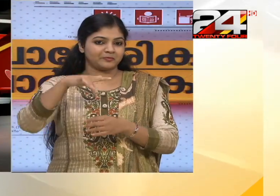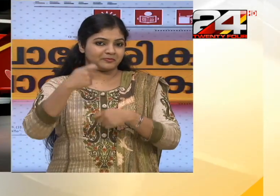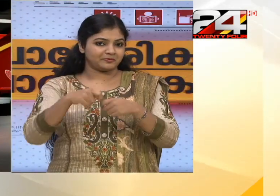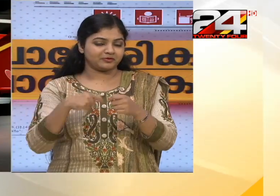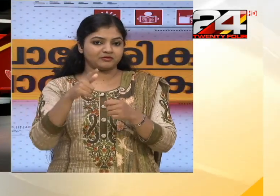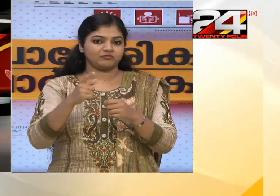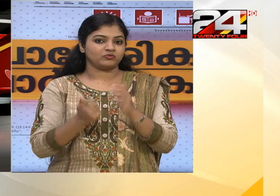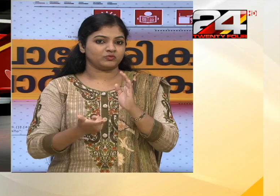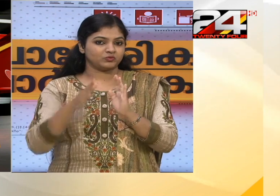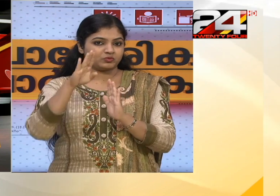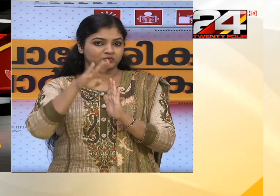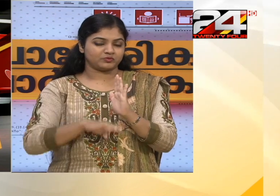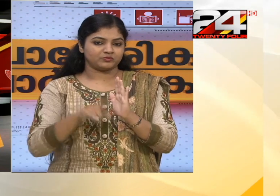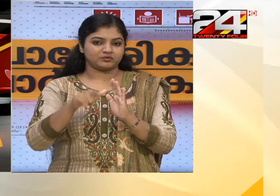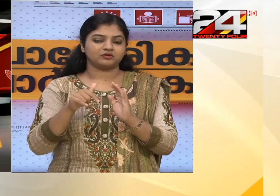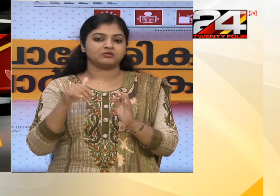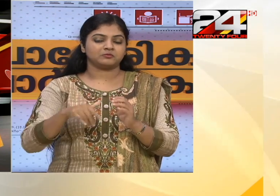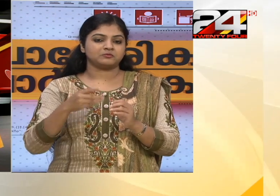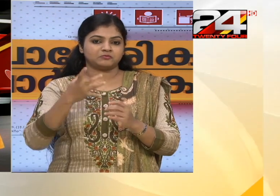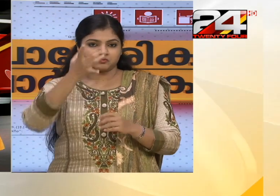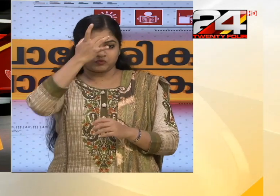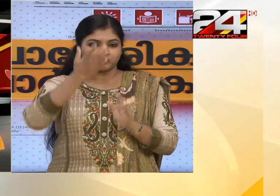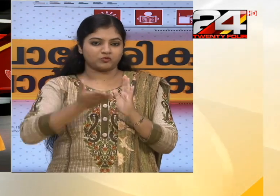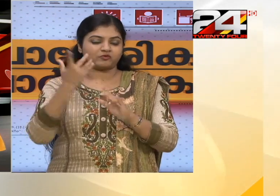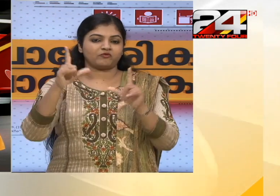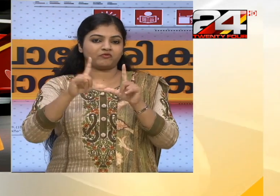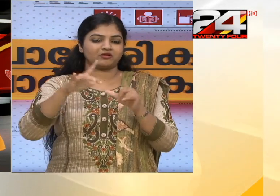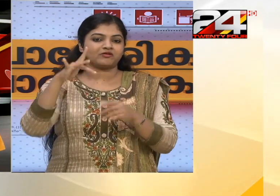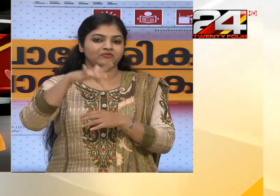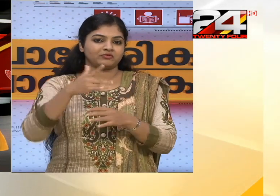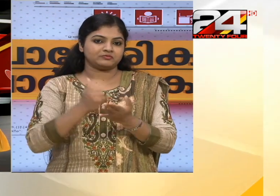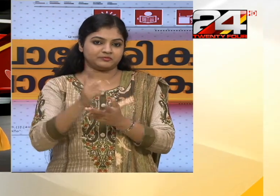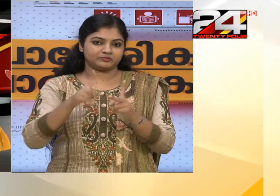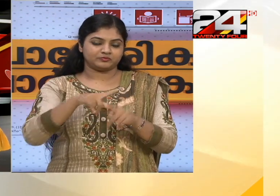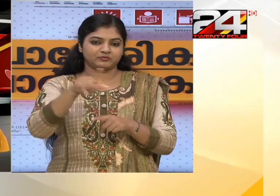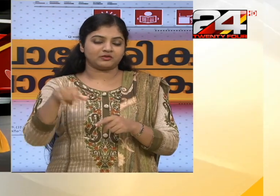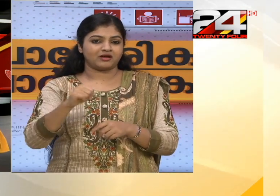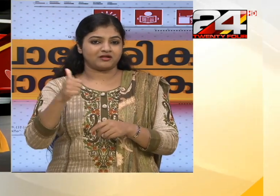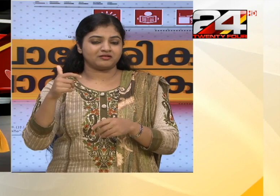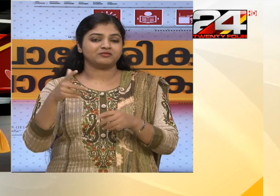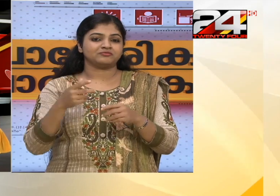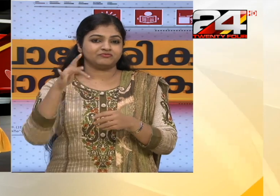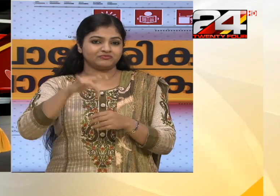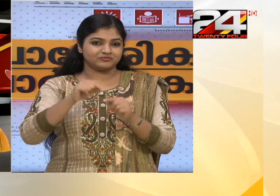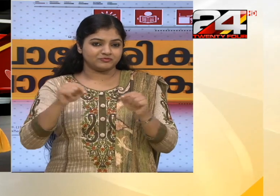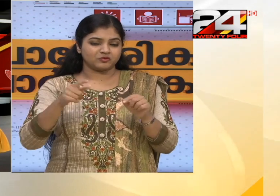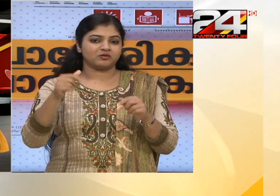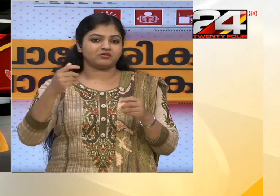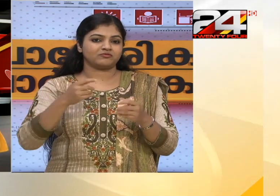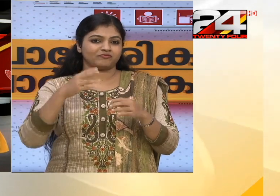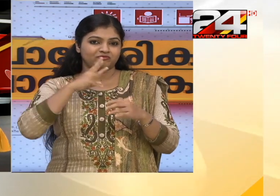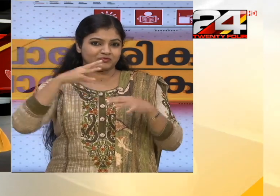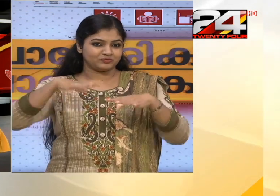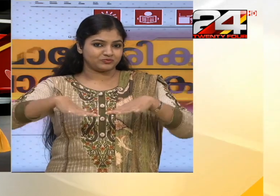നേന്ത്രപ്പഴത്തിന് കുത്തനെ വിലയിടിഞ്ഞ സാഹചര്യത്തിൽ വൻ പ്രതിസന്ധിയിലാണ് വയനാട്ടിലെ വാഴകർഷകർ. മറ്റെല്ലാ വിളകളും പ്രളയകാലം കവർന്നെടുത്തപ്പോൾ